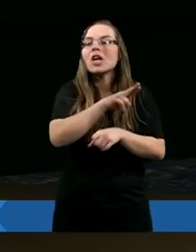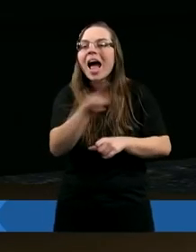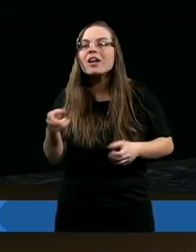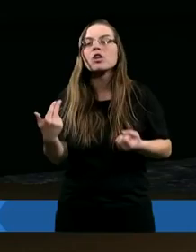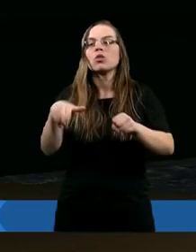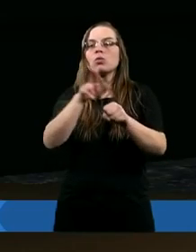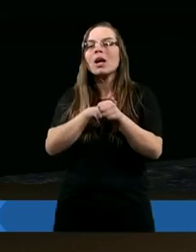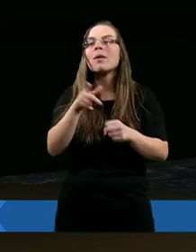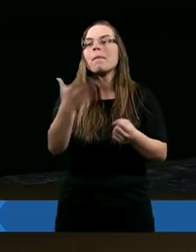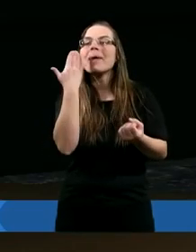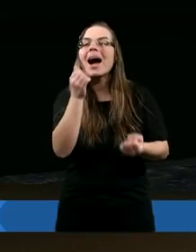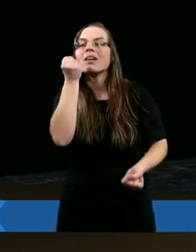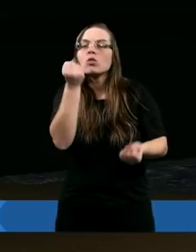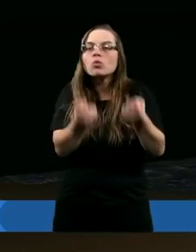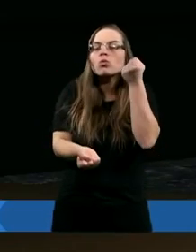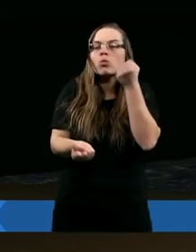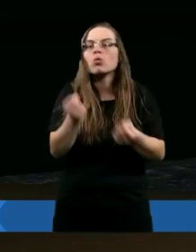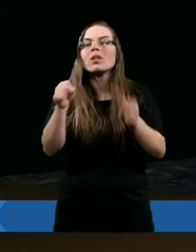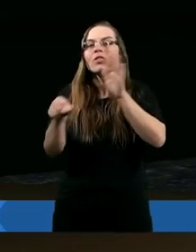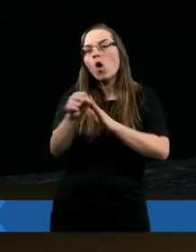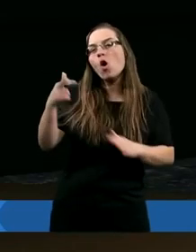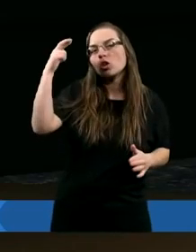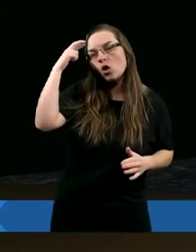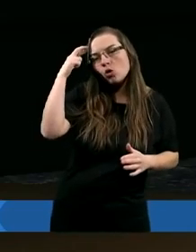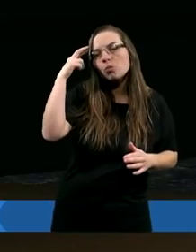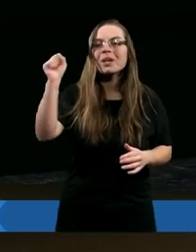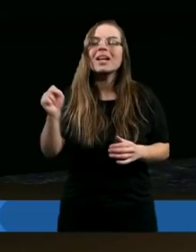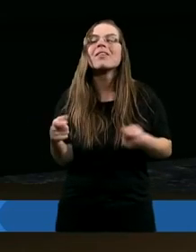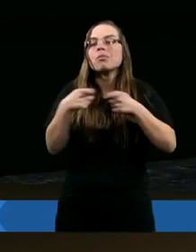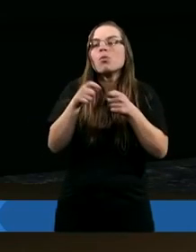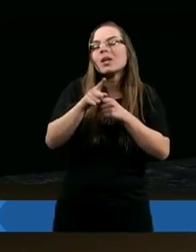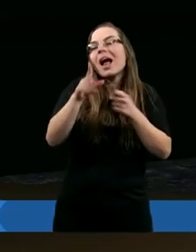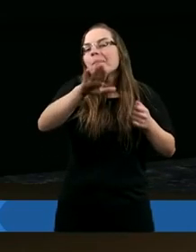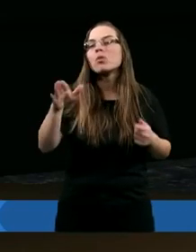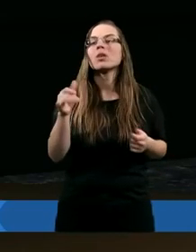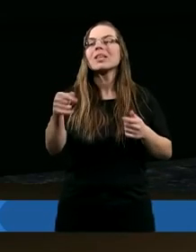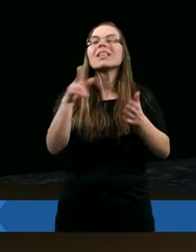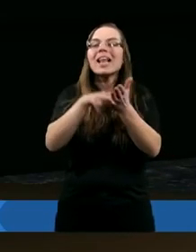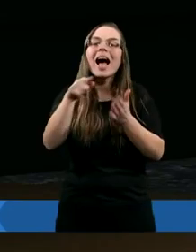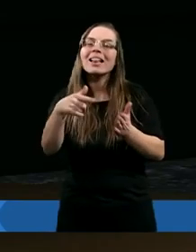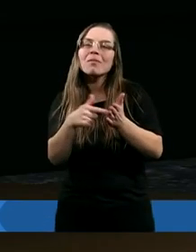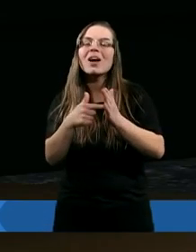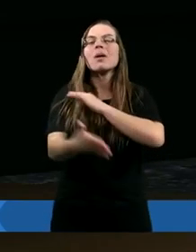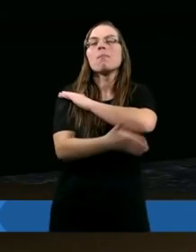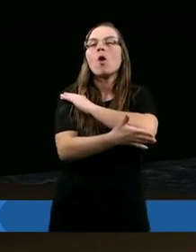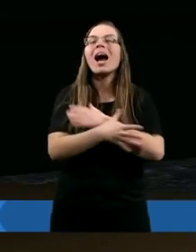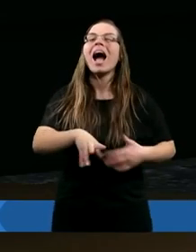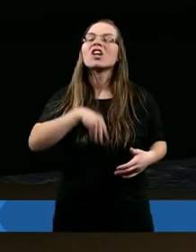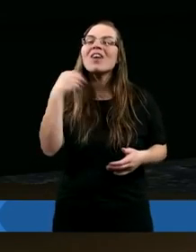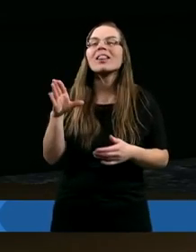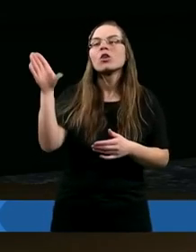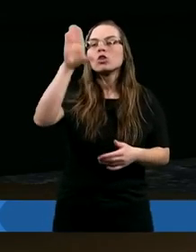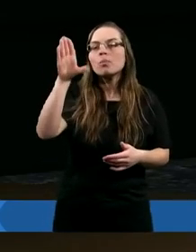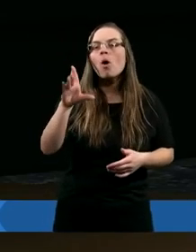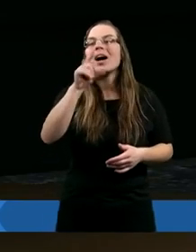nam jest trudne do rozumienia, że one idą wspólnie, prawda? Na tym polega właśnie świętość Boga, że